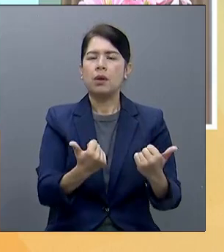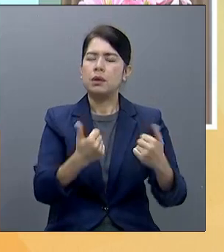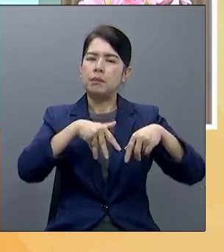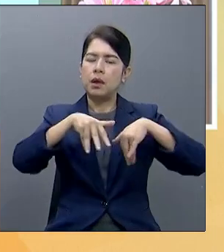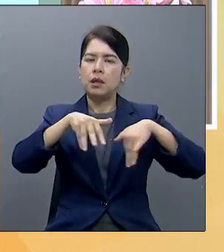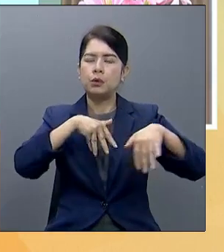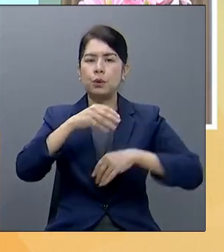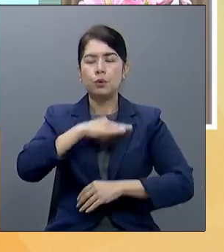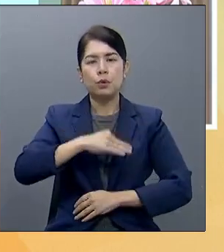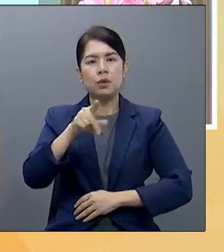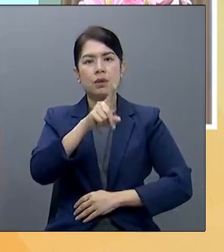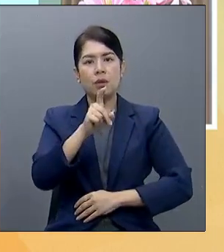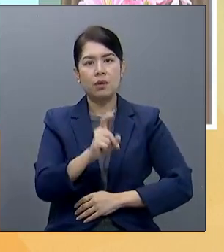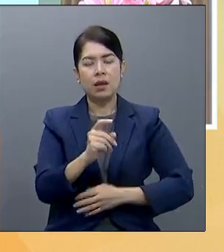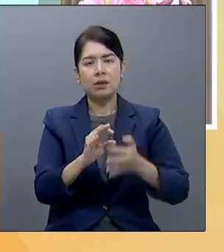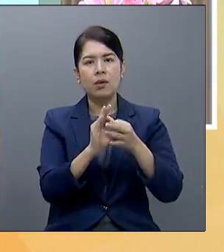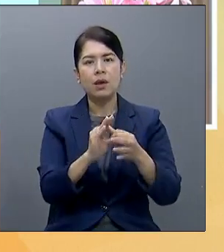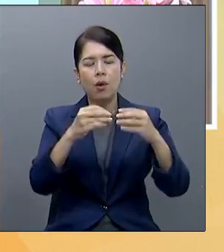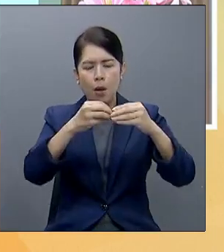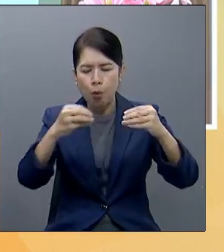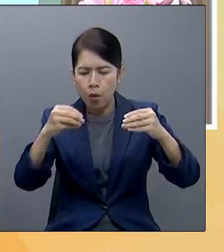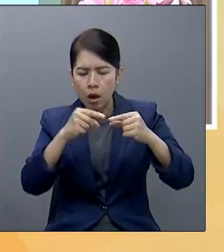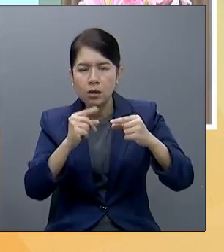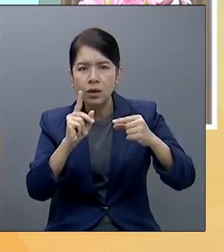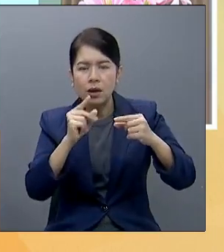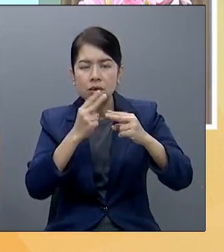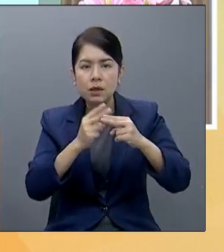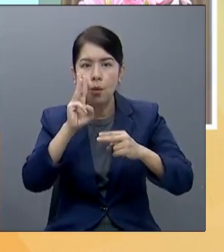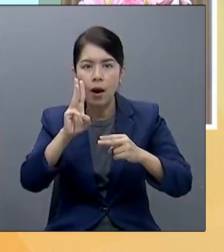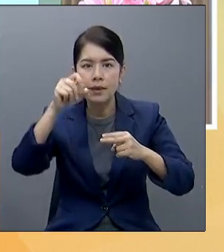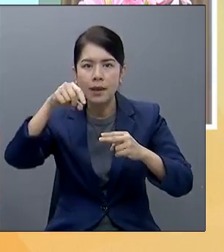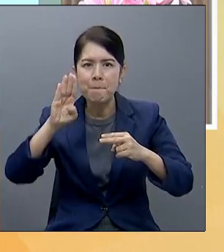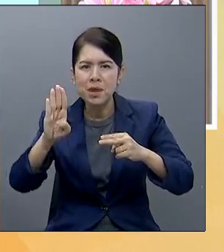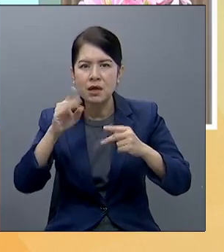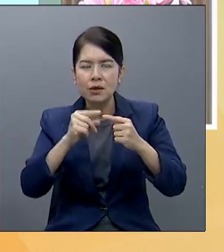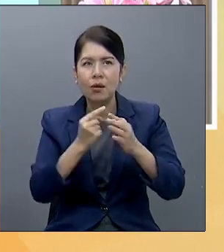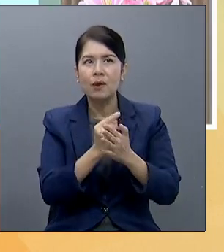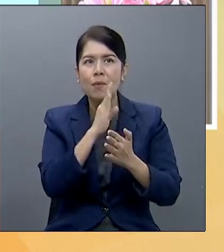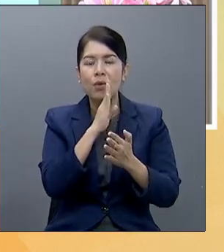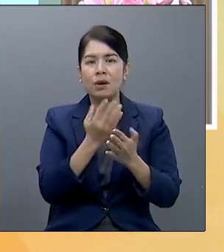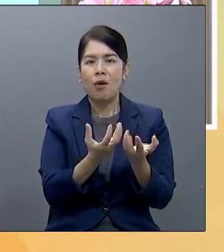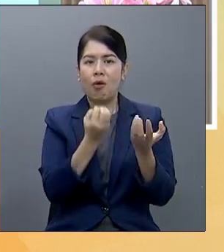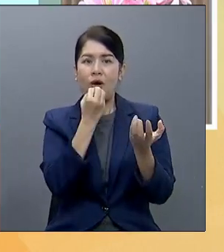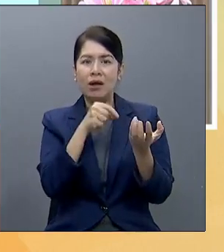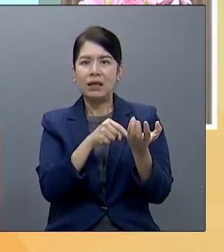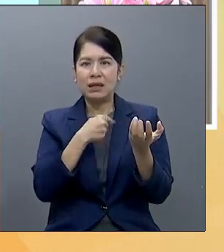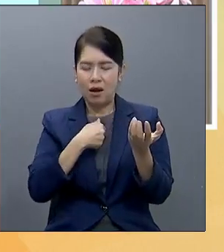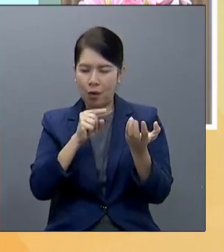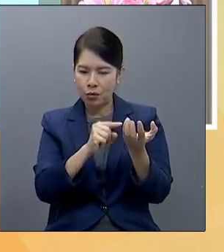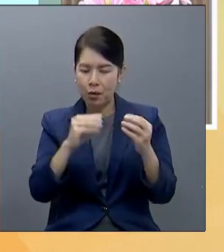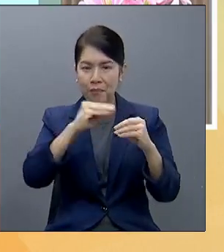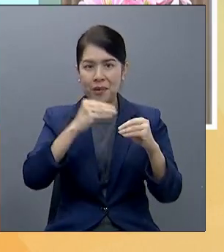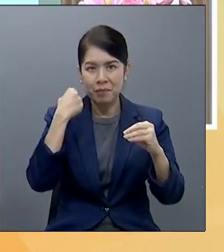แล้วครับอาจารย์ว่าจริงๆแล้วเนี่ยวาซาบิเนี่ยนอกจากความอร่อยที่มันจะเพิ่มอรรถรสเวลาเรารับประทานอาหารแล้วมันยังช่วยป้